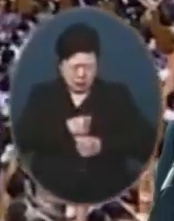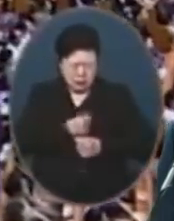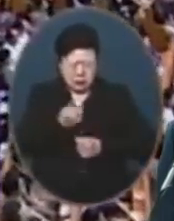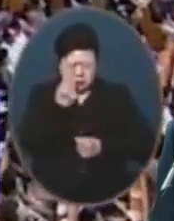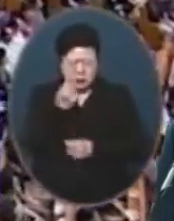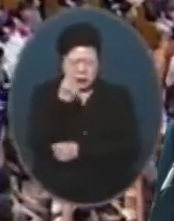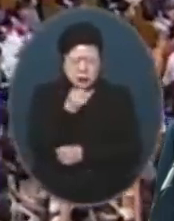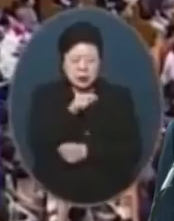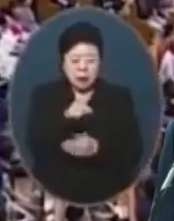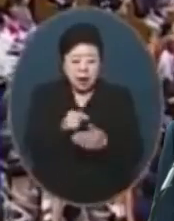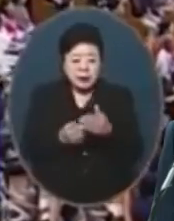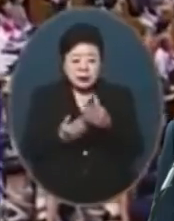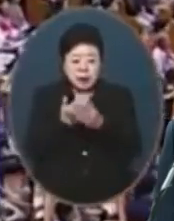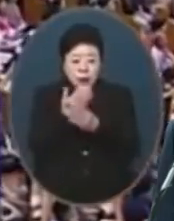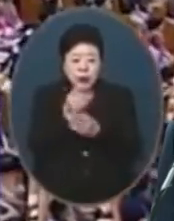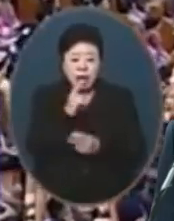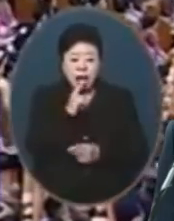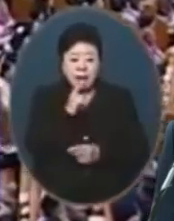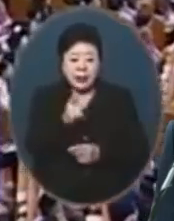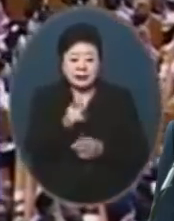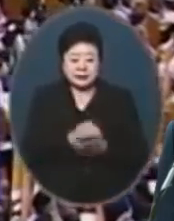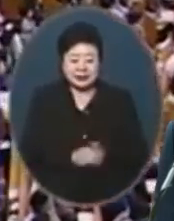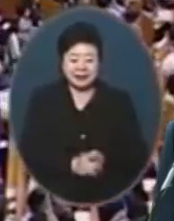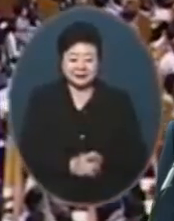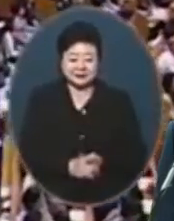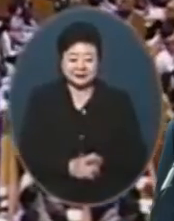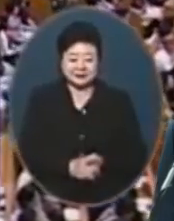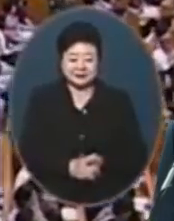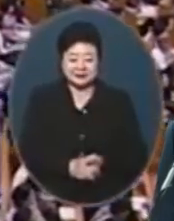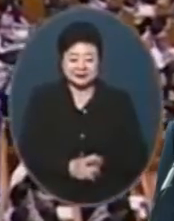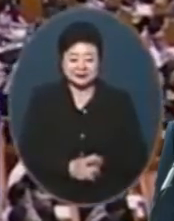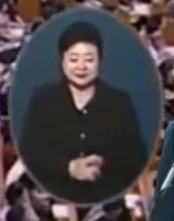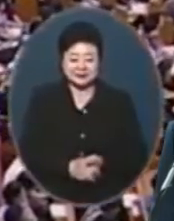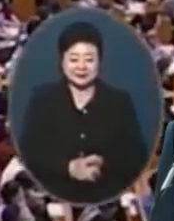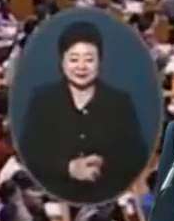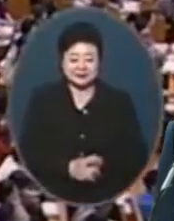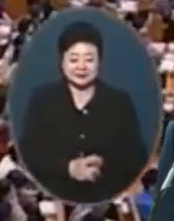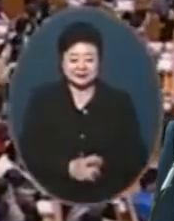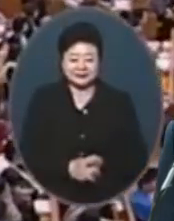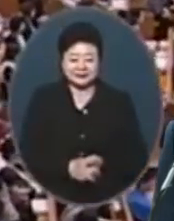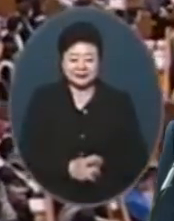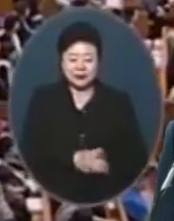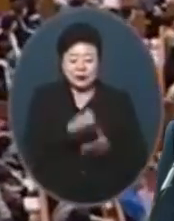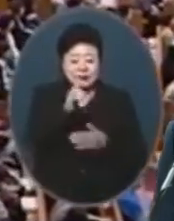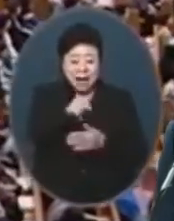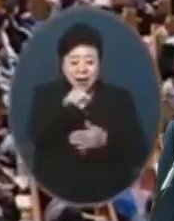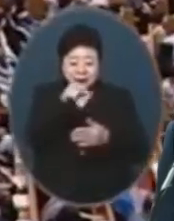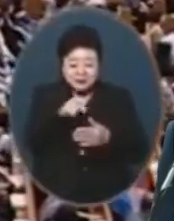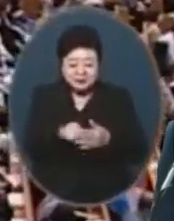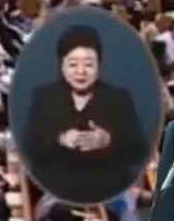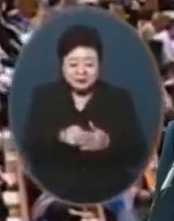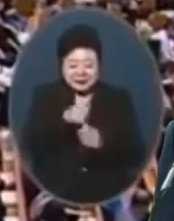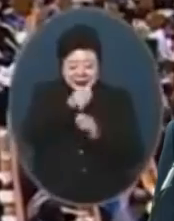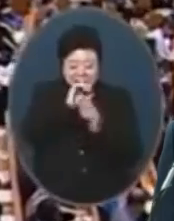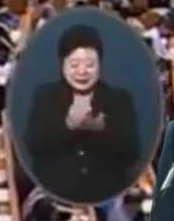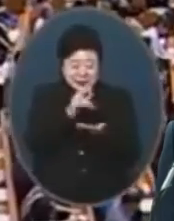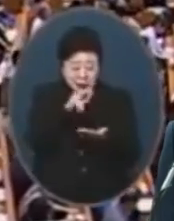생명의 근원이 이에서 남이라고 말씀하고 있습니다. 우리 마음을 성경에